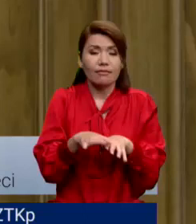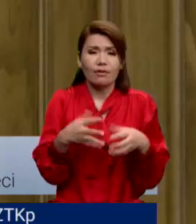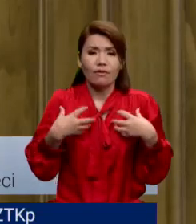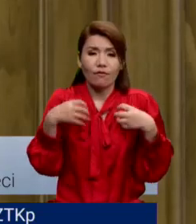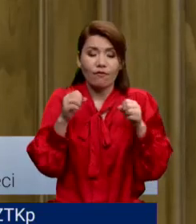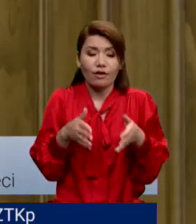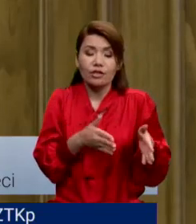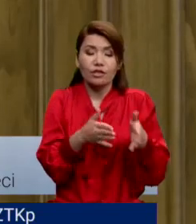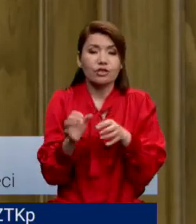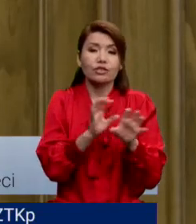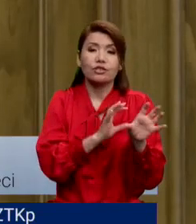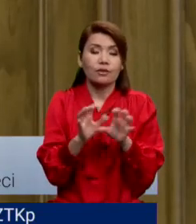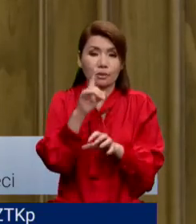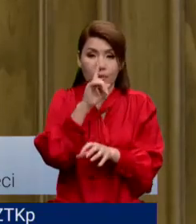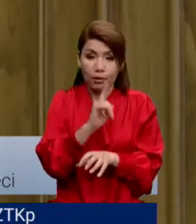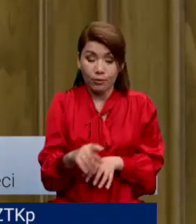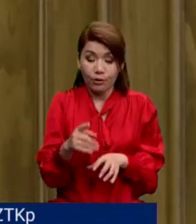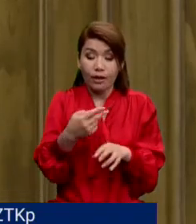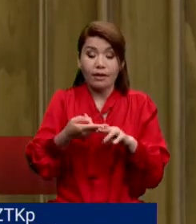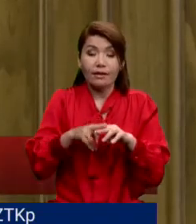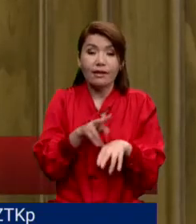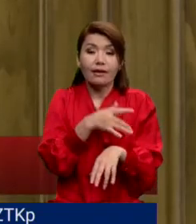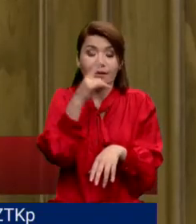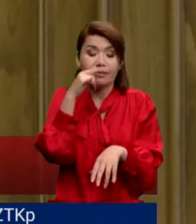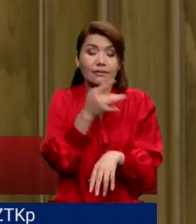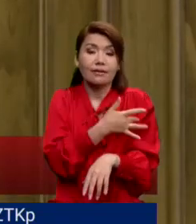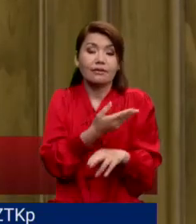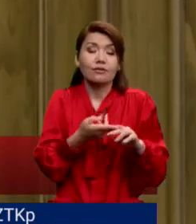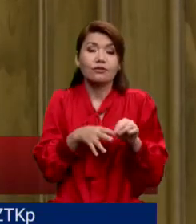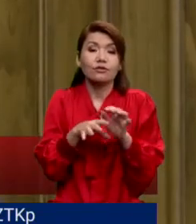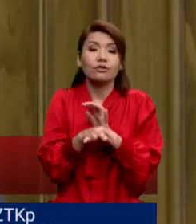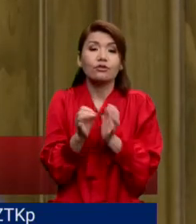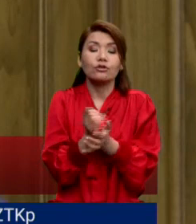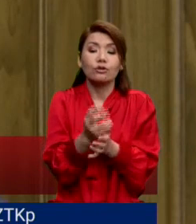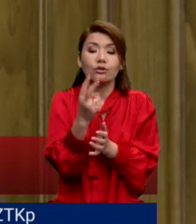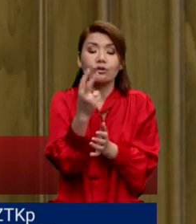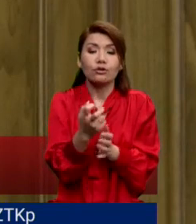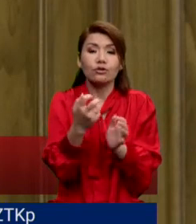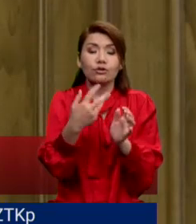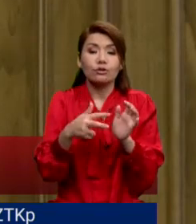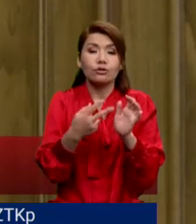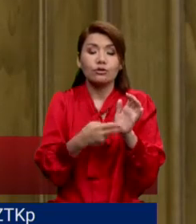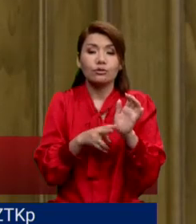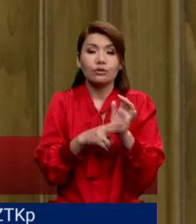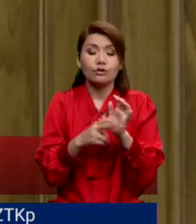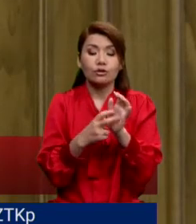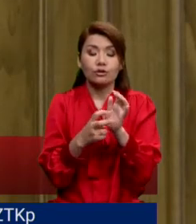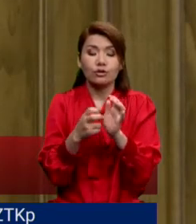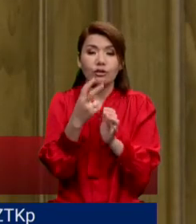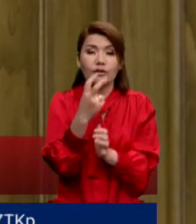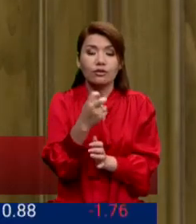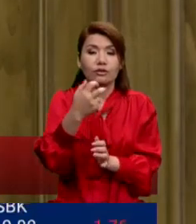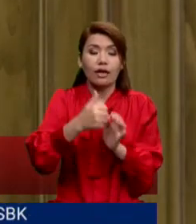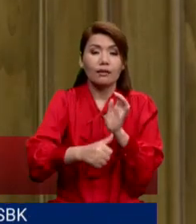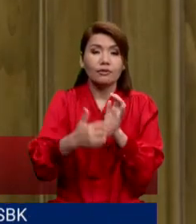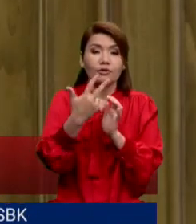сақтау жүйесін қамтымайды. Сонымен қатар, отандық медицина саласында 313 700 лауазым бар. Бұл лауазымдарда 263 000